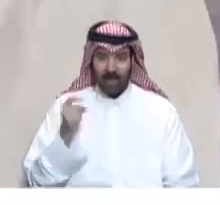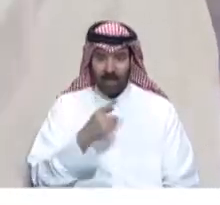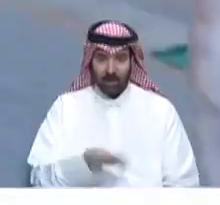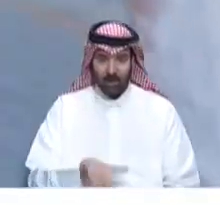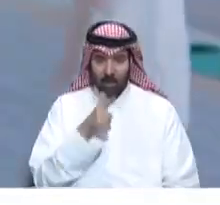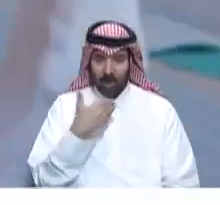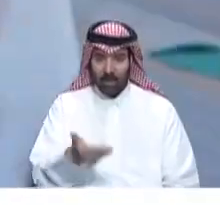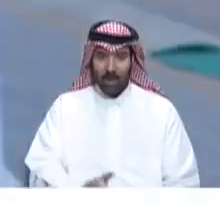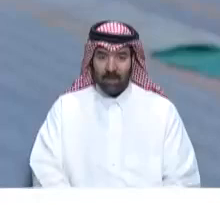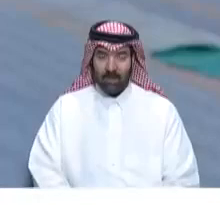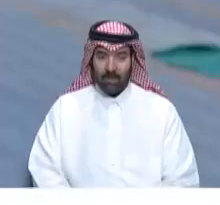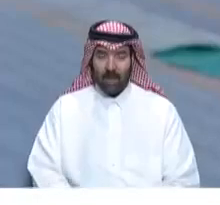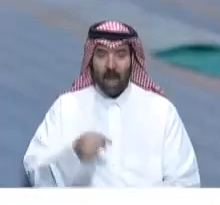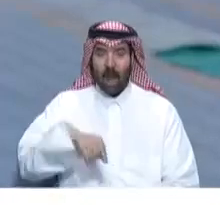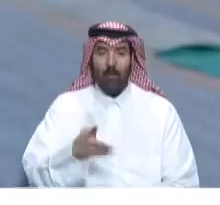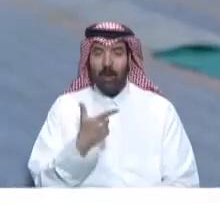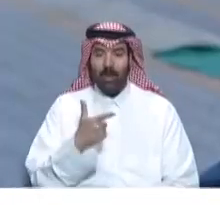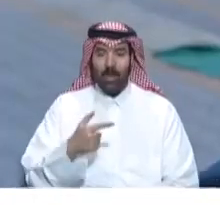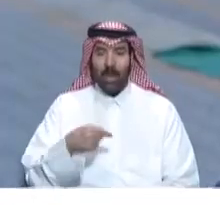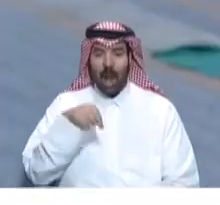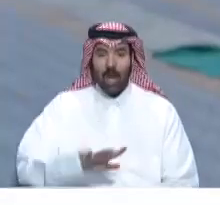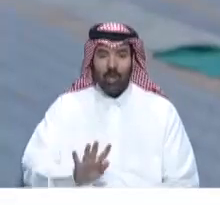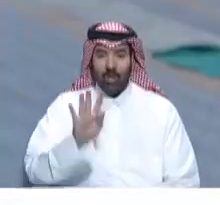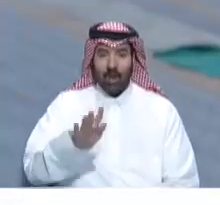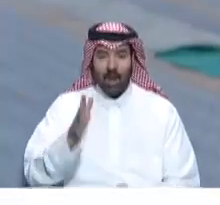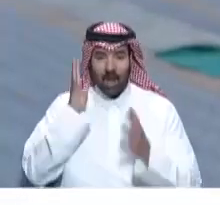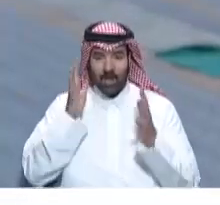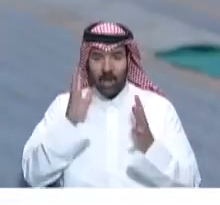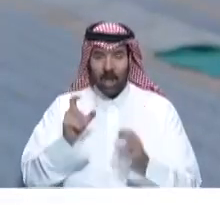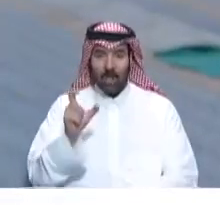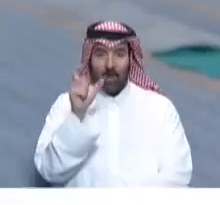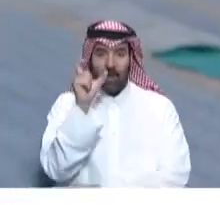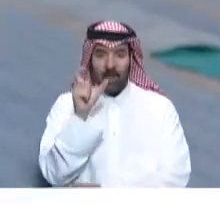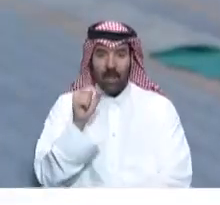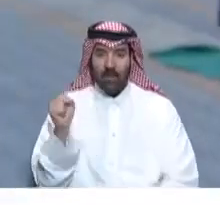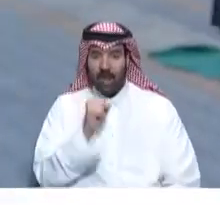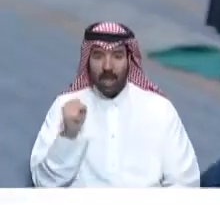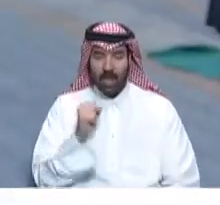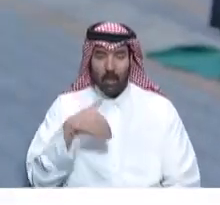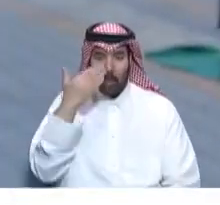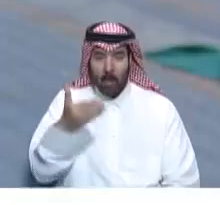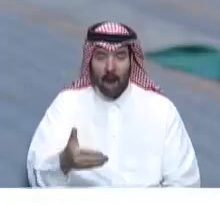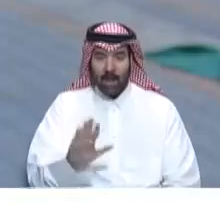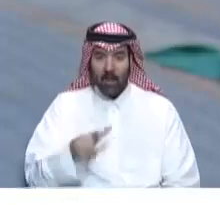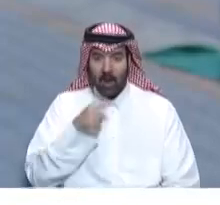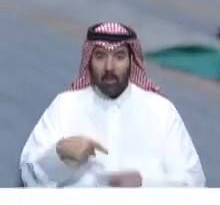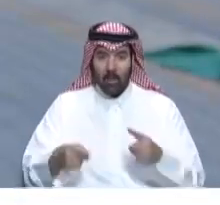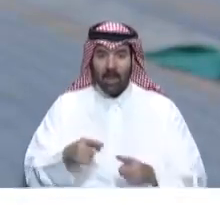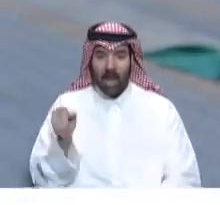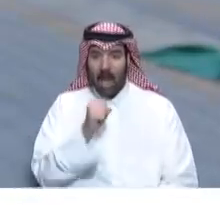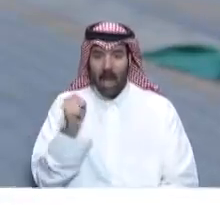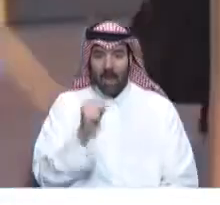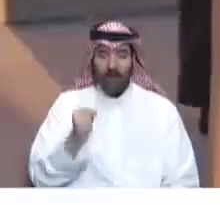السعيد. أجوانا بالقريات الحمد لله، الناس تصلي بالمسجد صلاة العيد، وبعدين يروحون